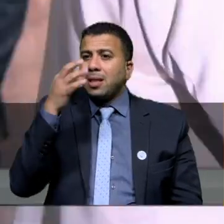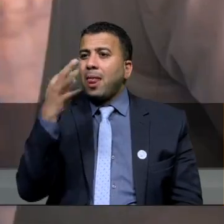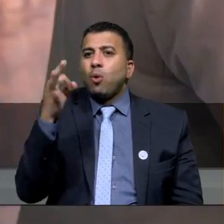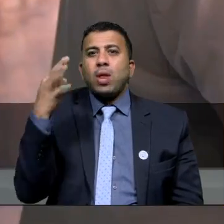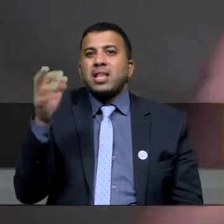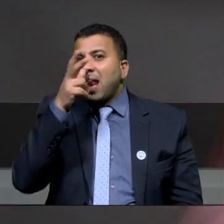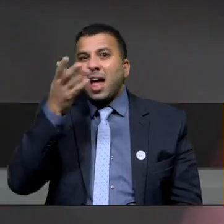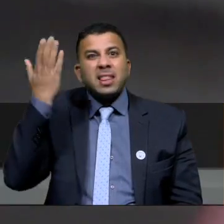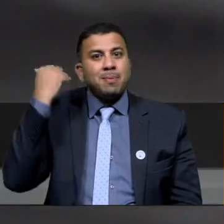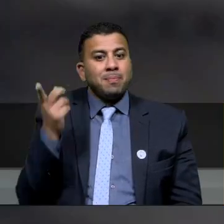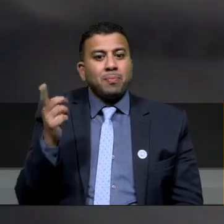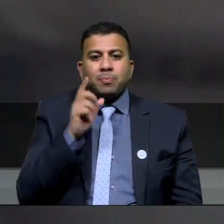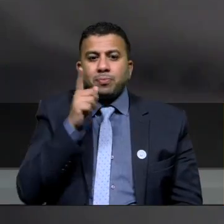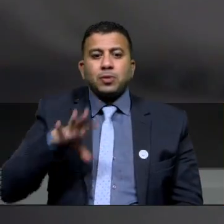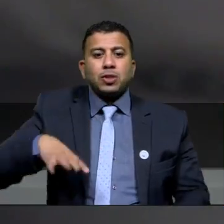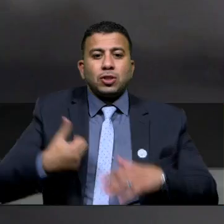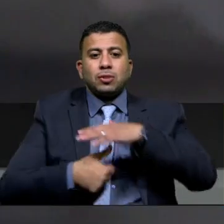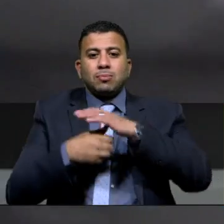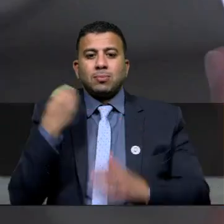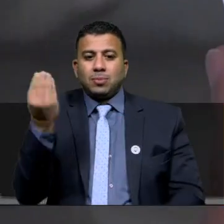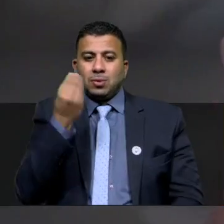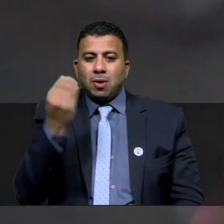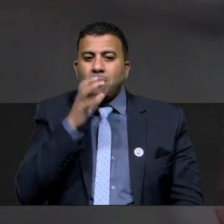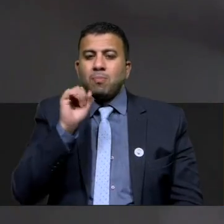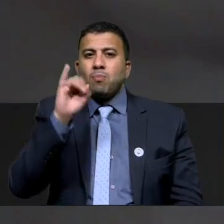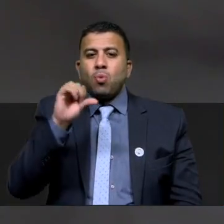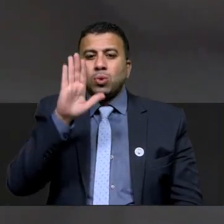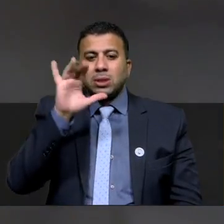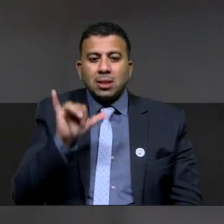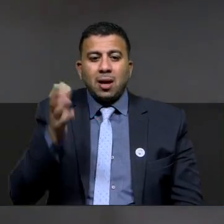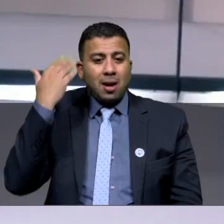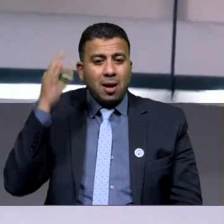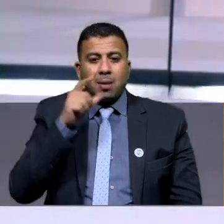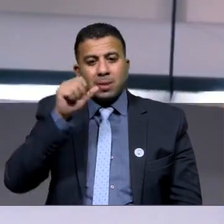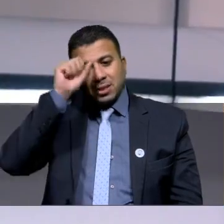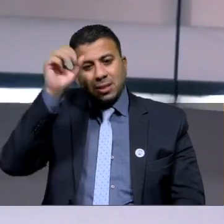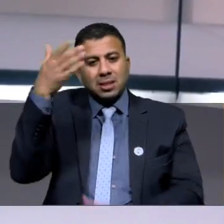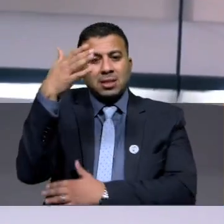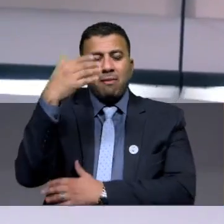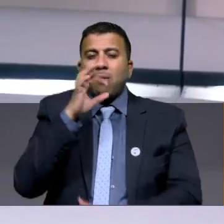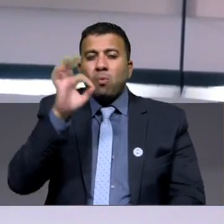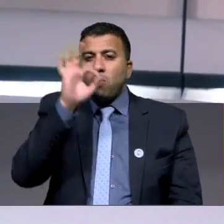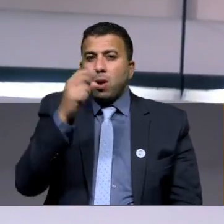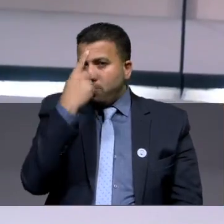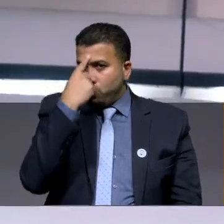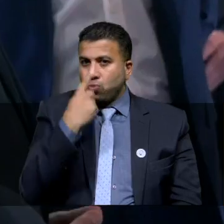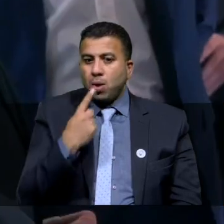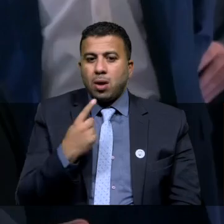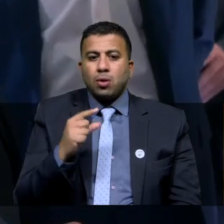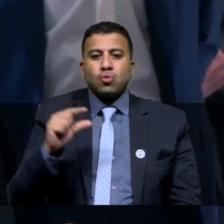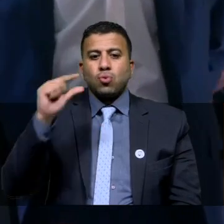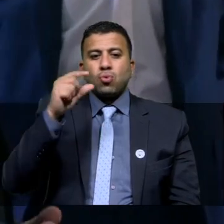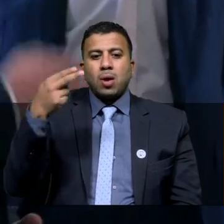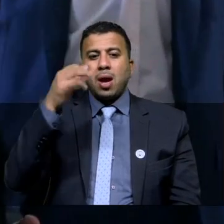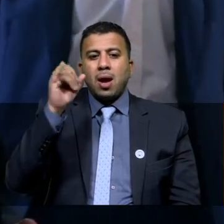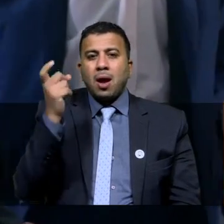1833. ورافق سموه في الجولة سعادة موسى عبد الواحد الخاجة سفير الدولة لدى البرتغال، والدكتور عمرو عبد